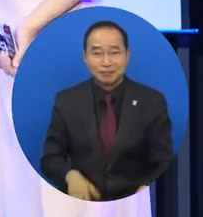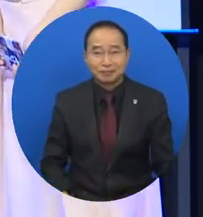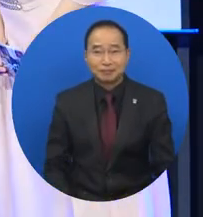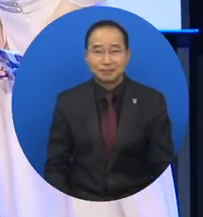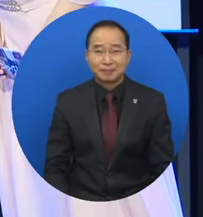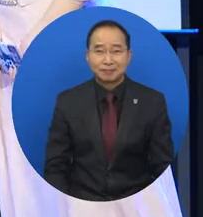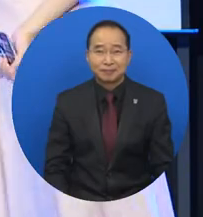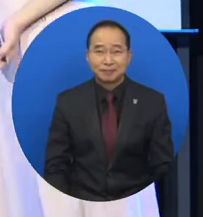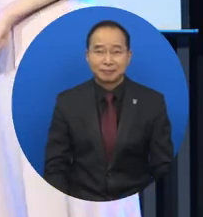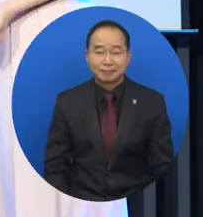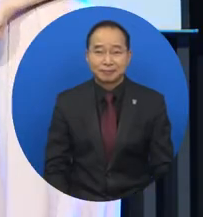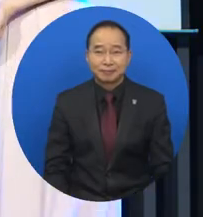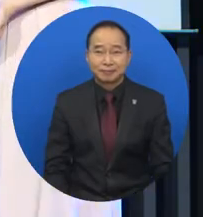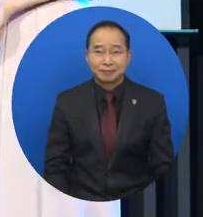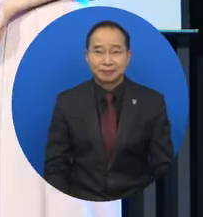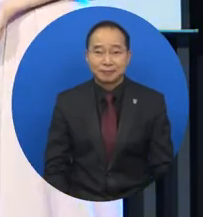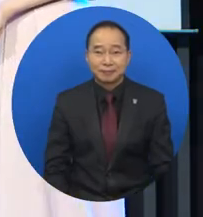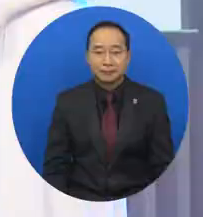부탁드립니다.